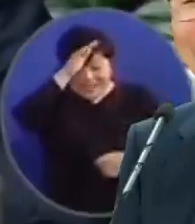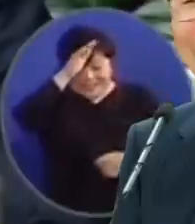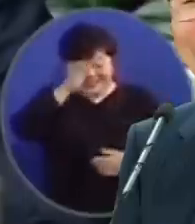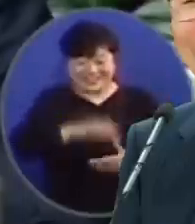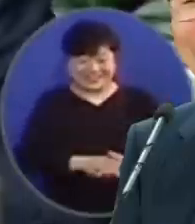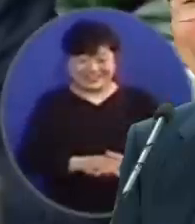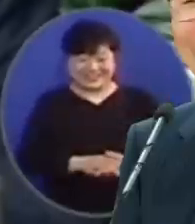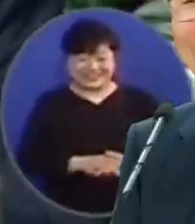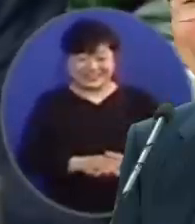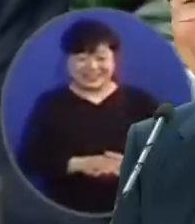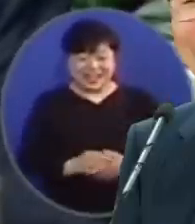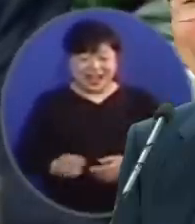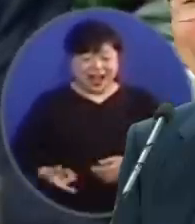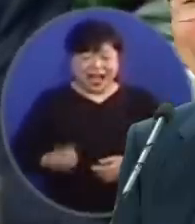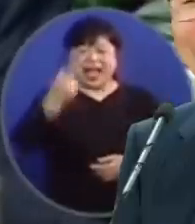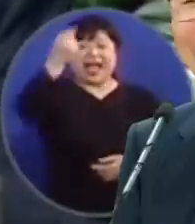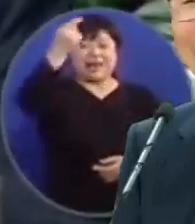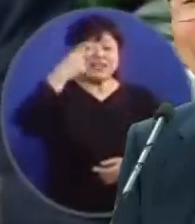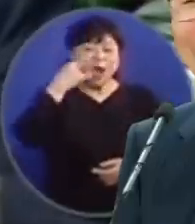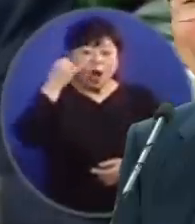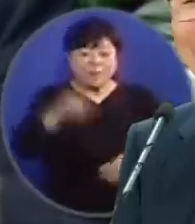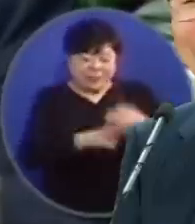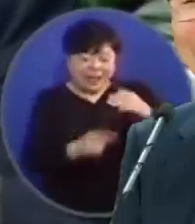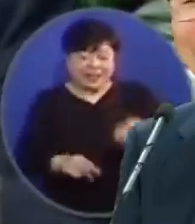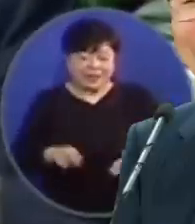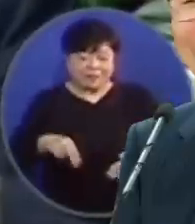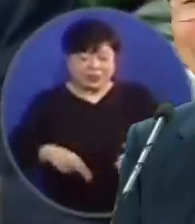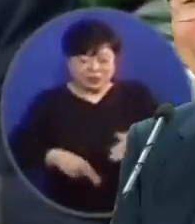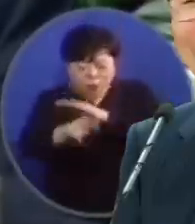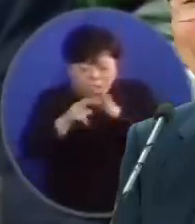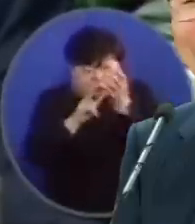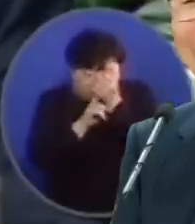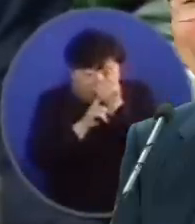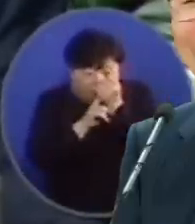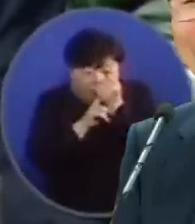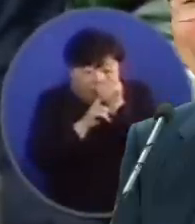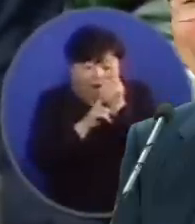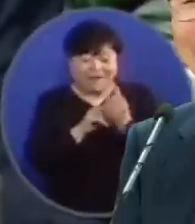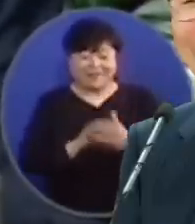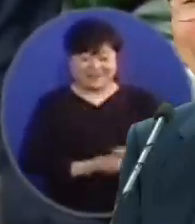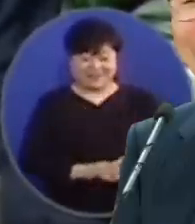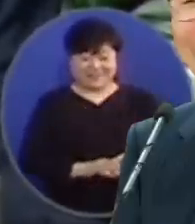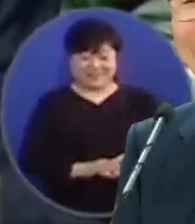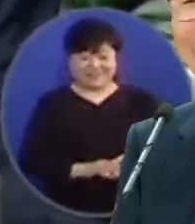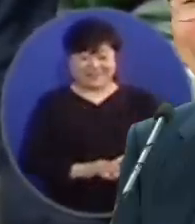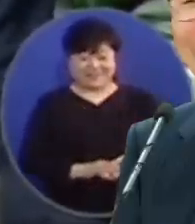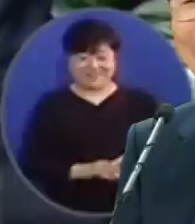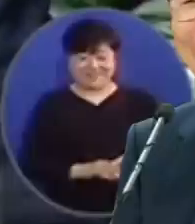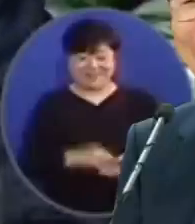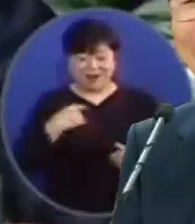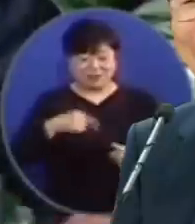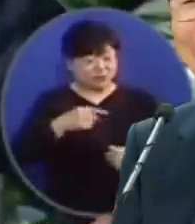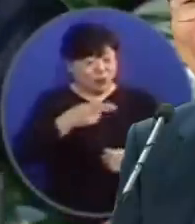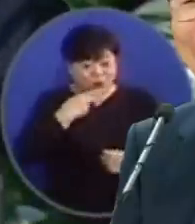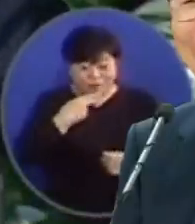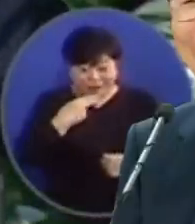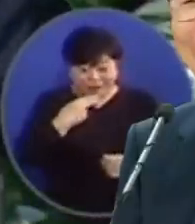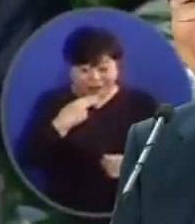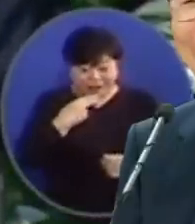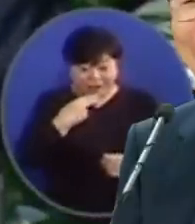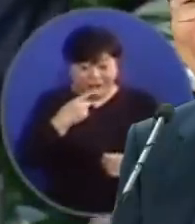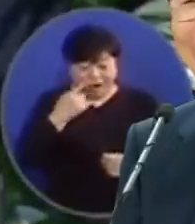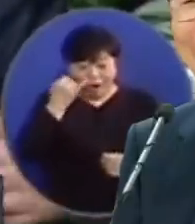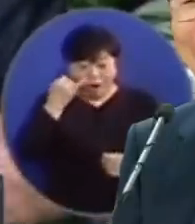그 병아리들이 손살같이 어미의 날개 밑에 들어오는 것입니다. 그 지금도 생각하면 참 기가 막혀요. 어미가 날개를 이렇게